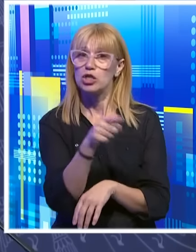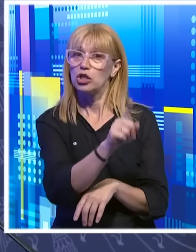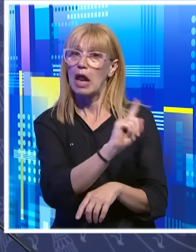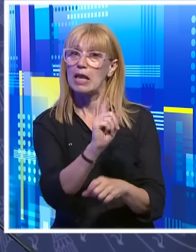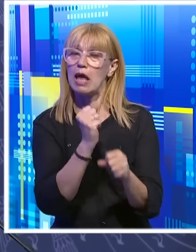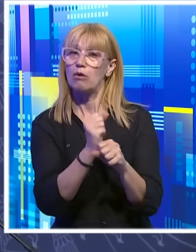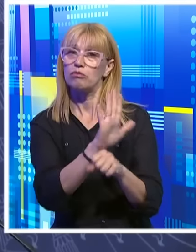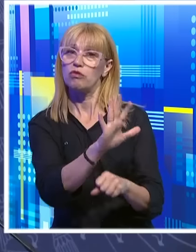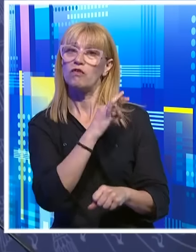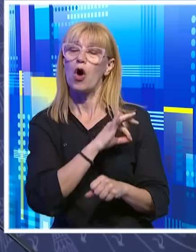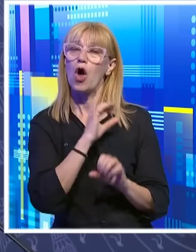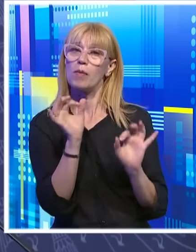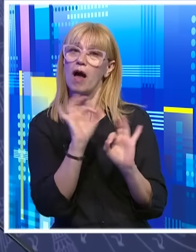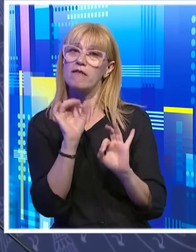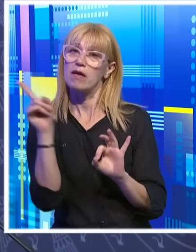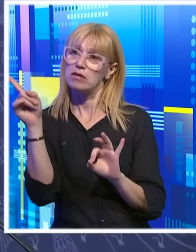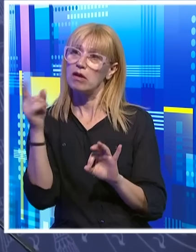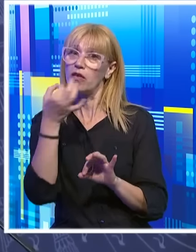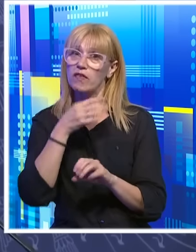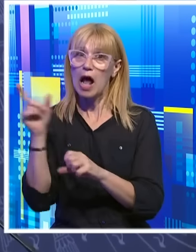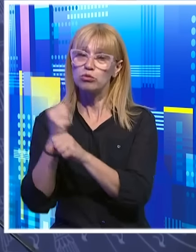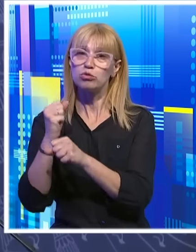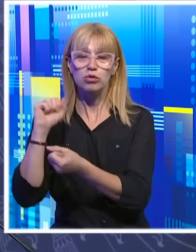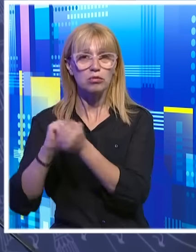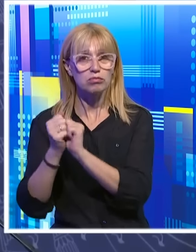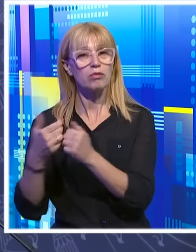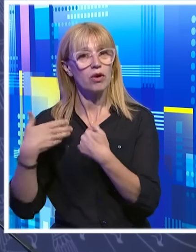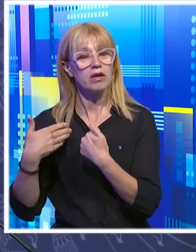obaveze iz